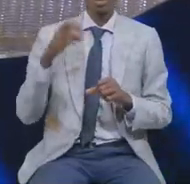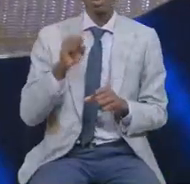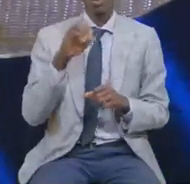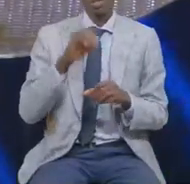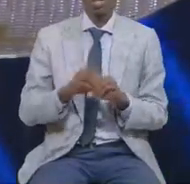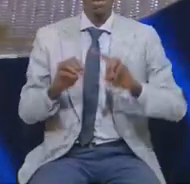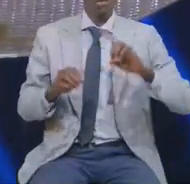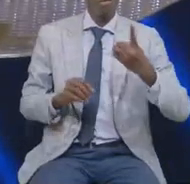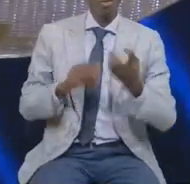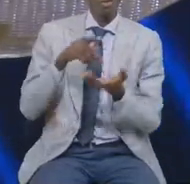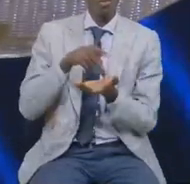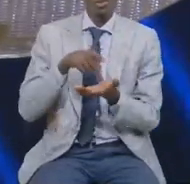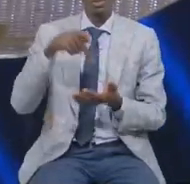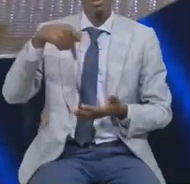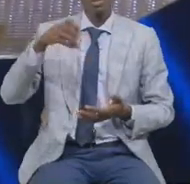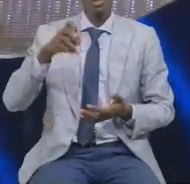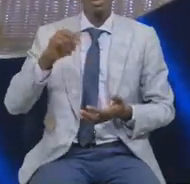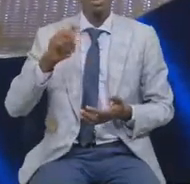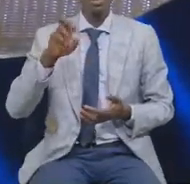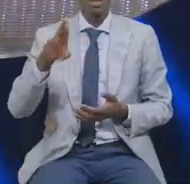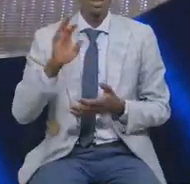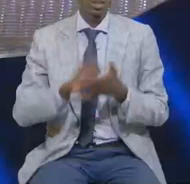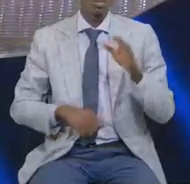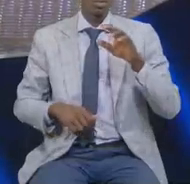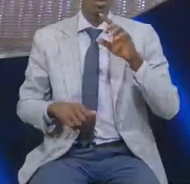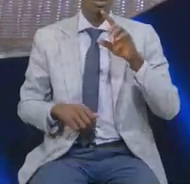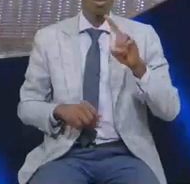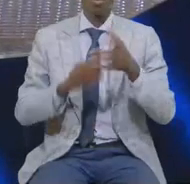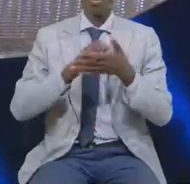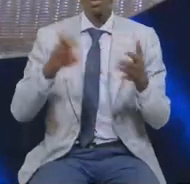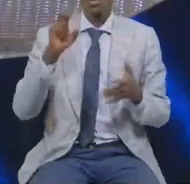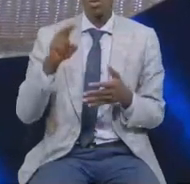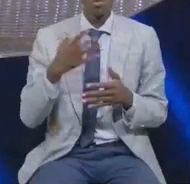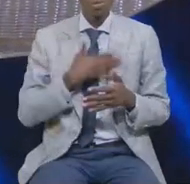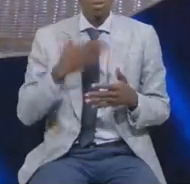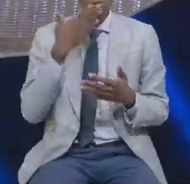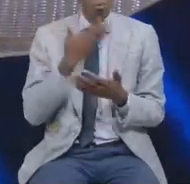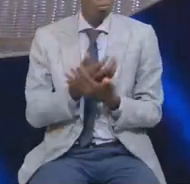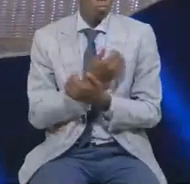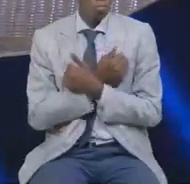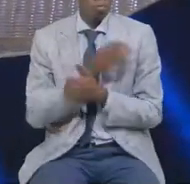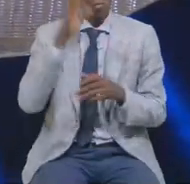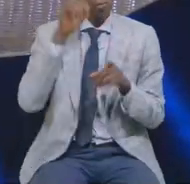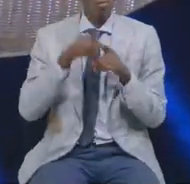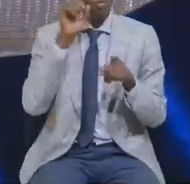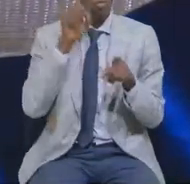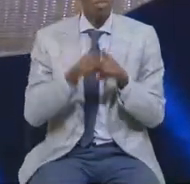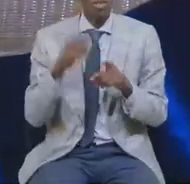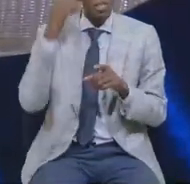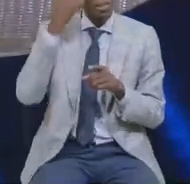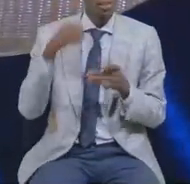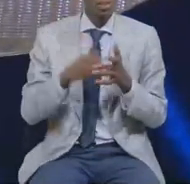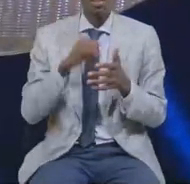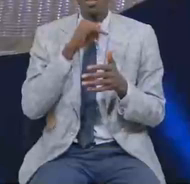1 Pierre 4, verset 12. Bien-aimés, ne soyez pas surpris comme d'une